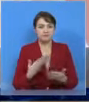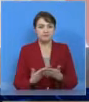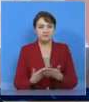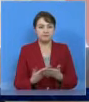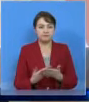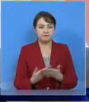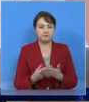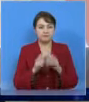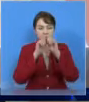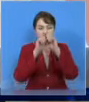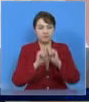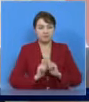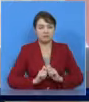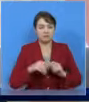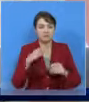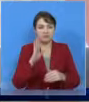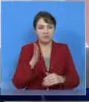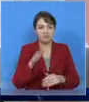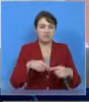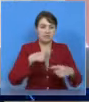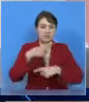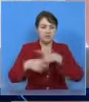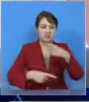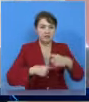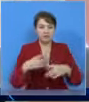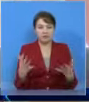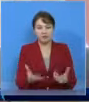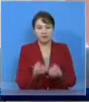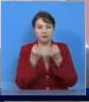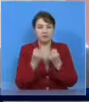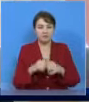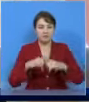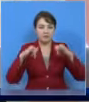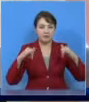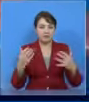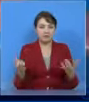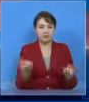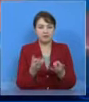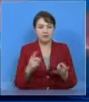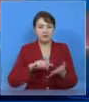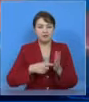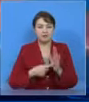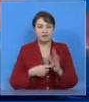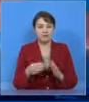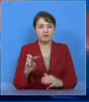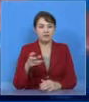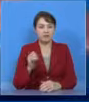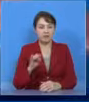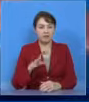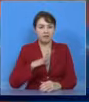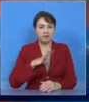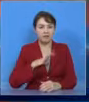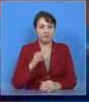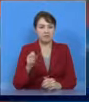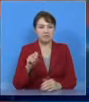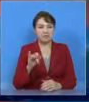сый ретінде тастап кеткен. Енді ары қарай осыны ұстап, дамыту біздің мақсат. Ал Райза Байлиева болса